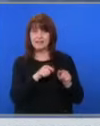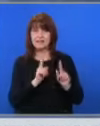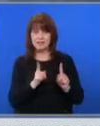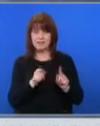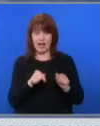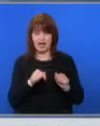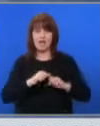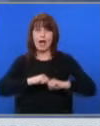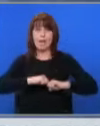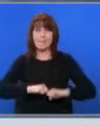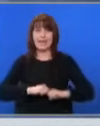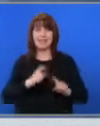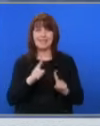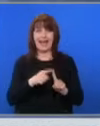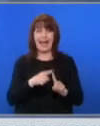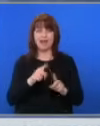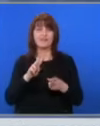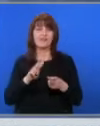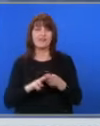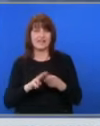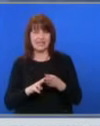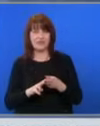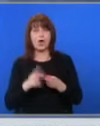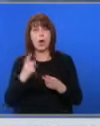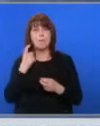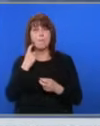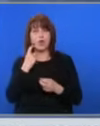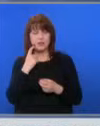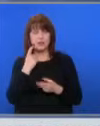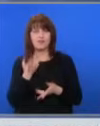кабинет, Тагарев, Василев, Богданов,